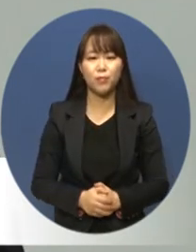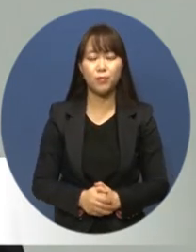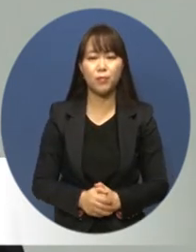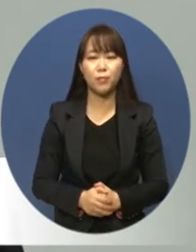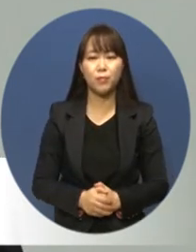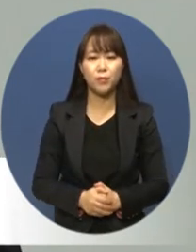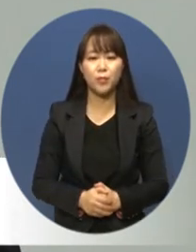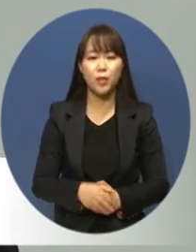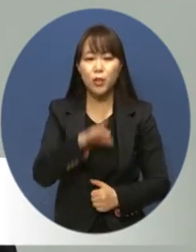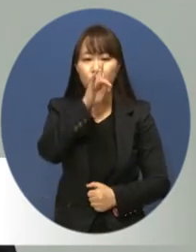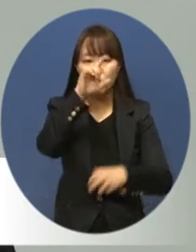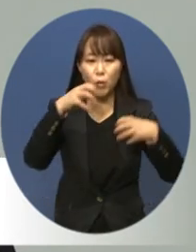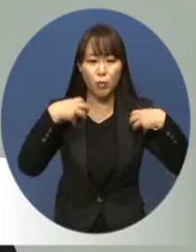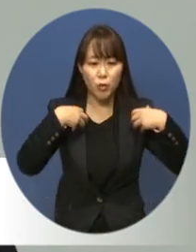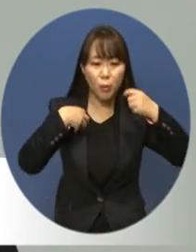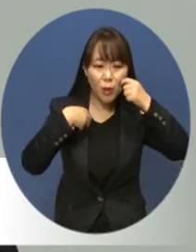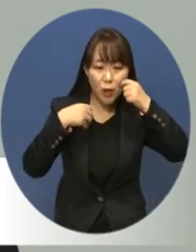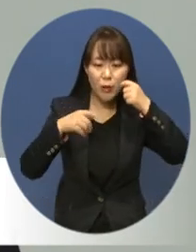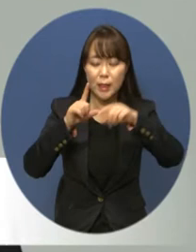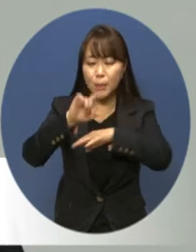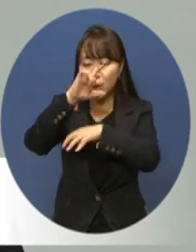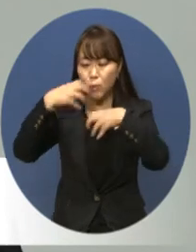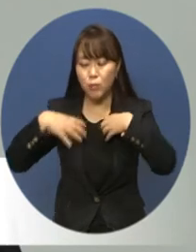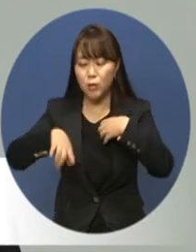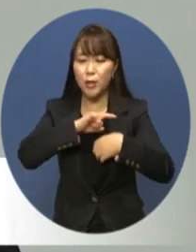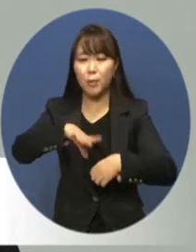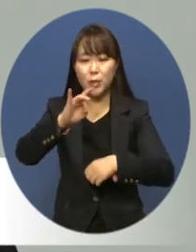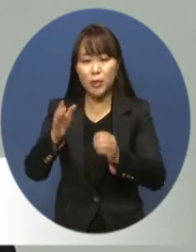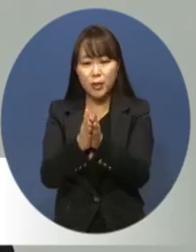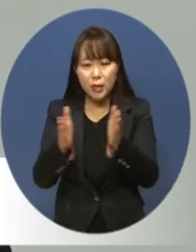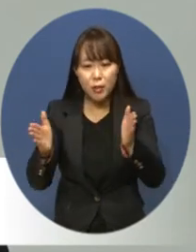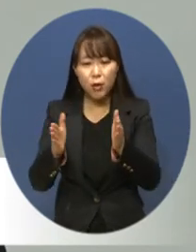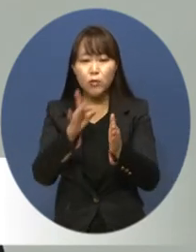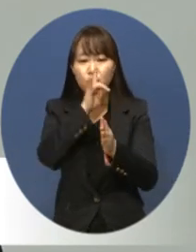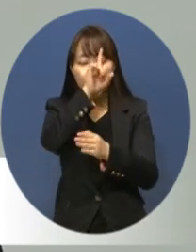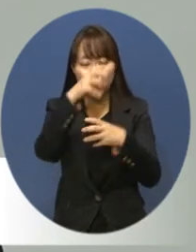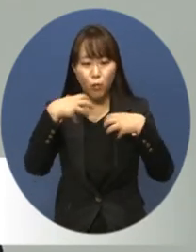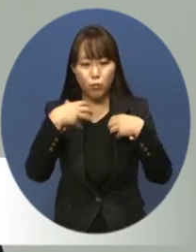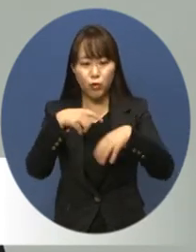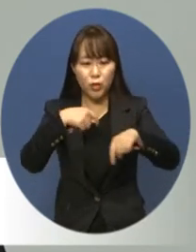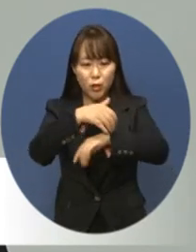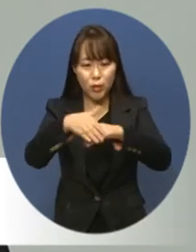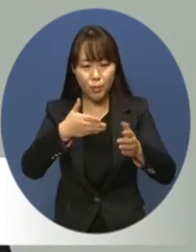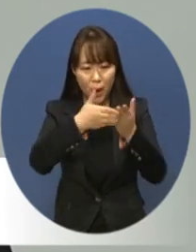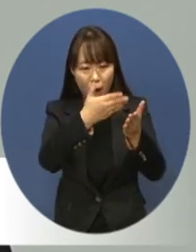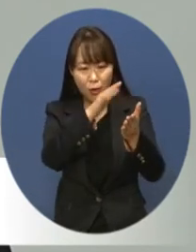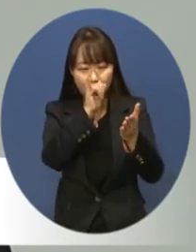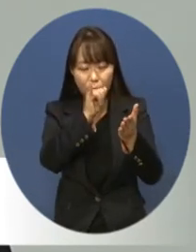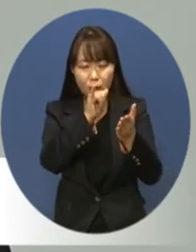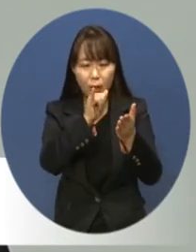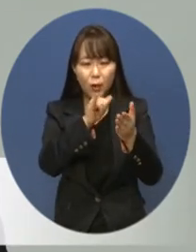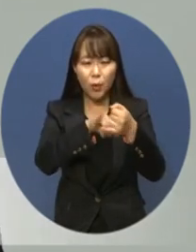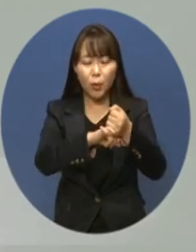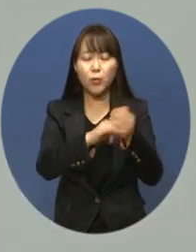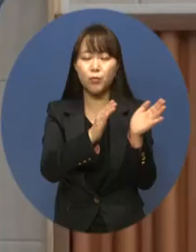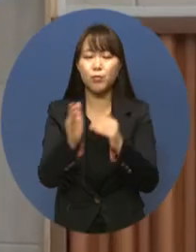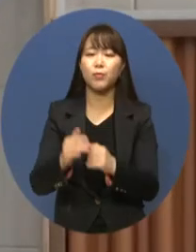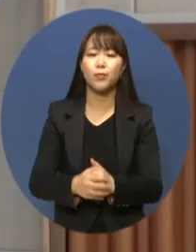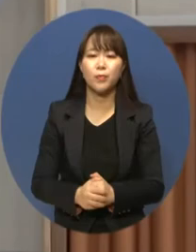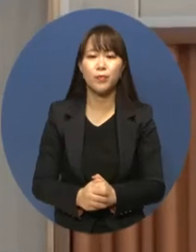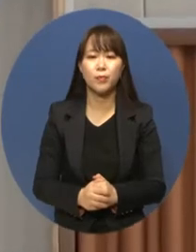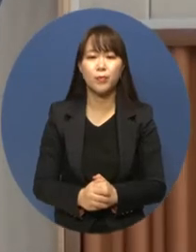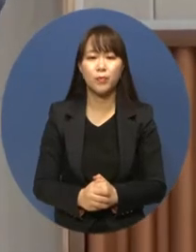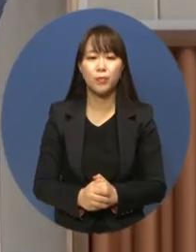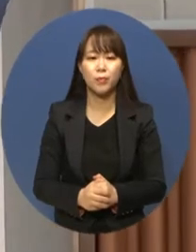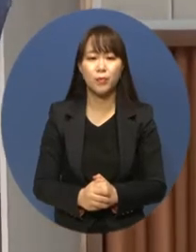중앙정부에서 못하는거 지방정부에서 먼저 시작해서 중앙 정부의 정책으로 갈 수 있게끔 그 반드시 마른 만들어 내도록 하겠습니다